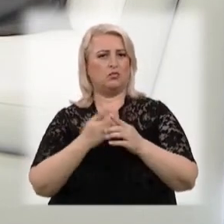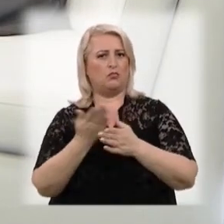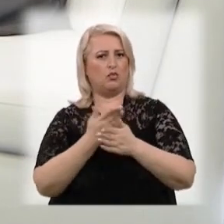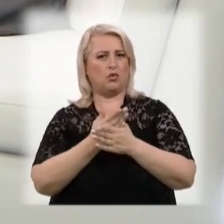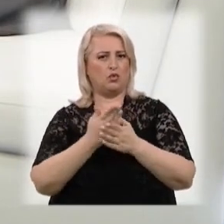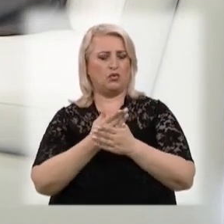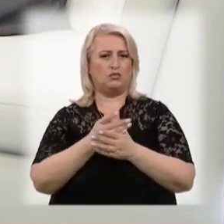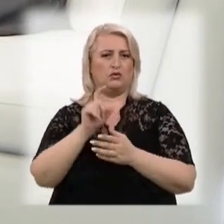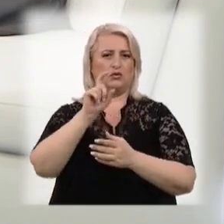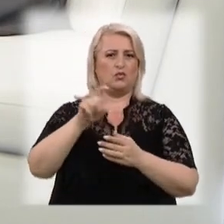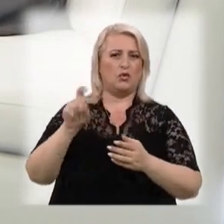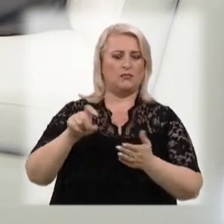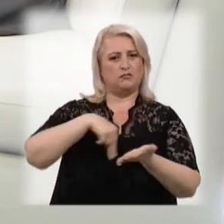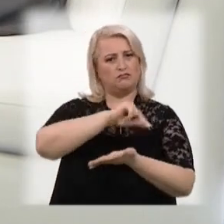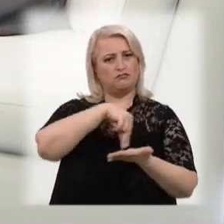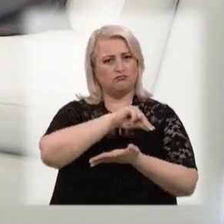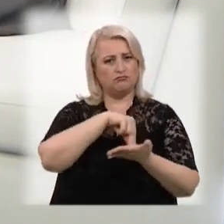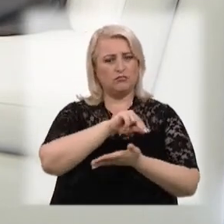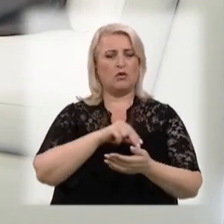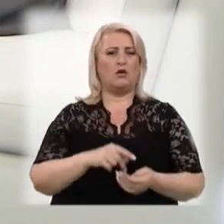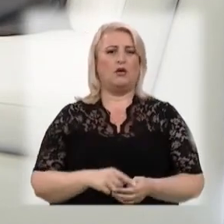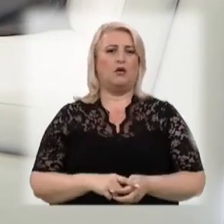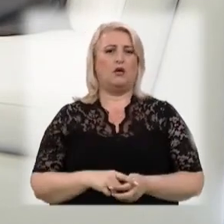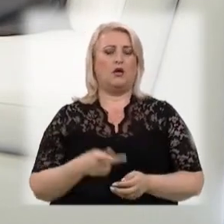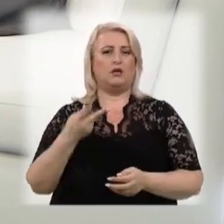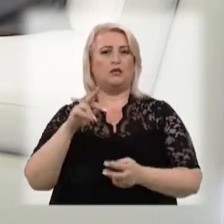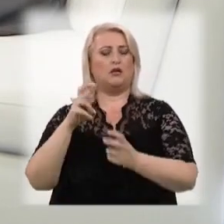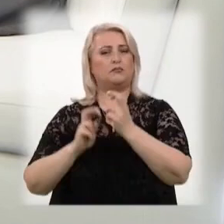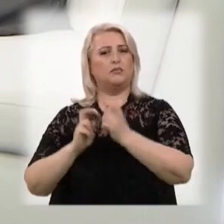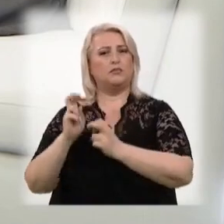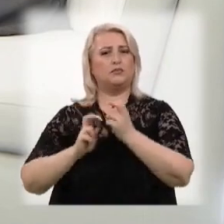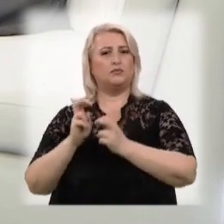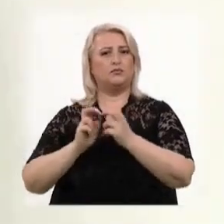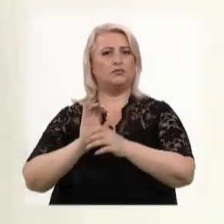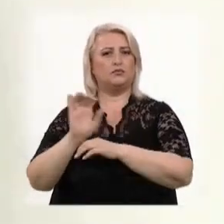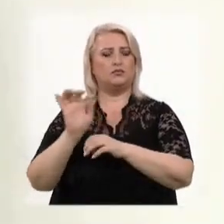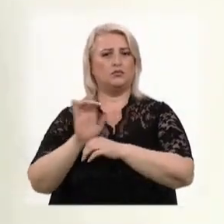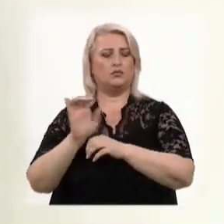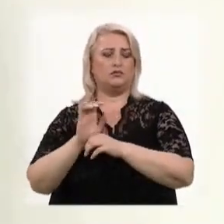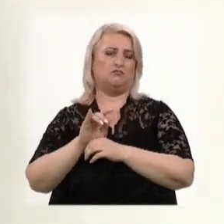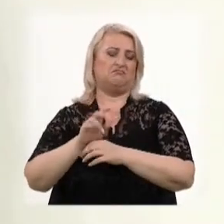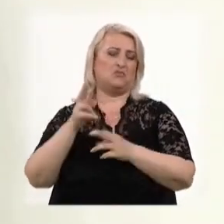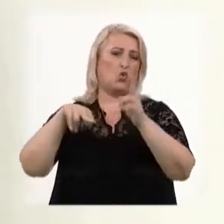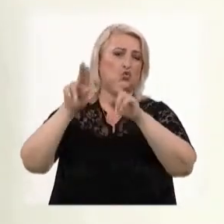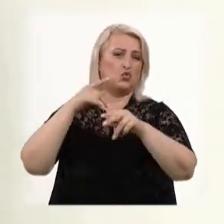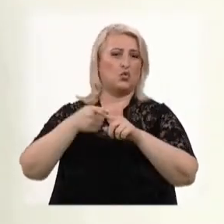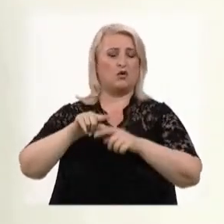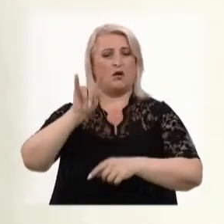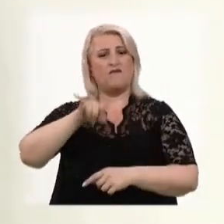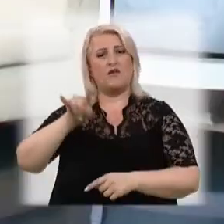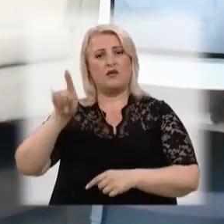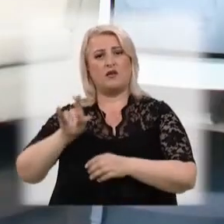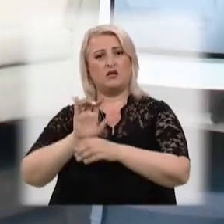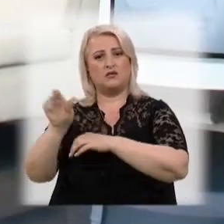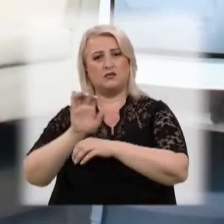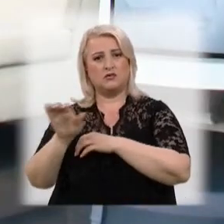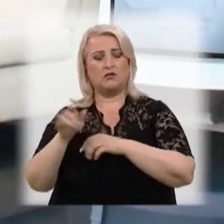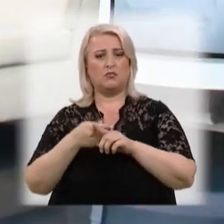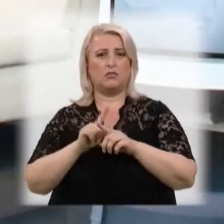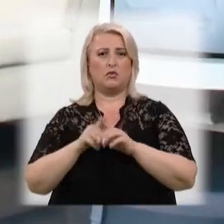clienții adică să cumpere iar pentru industria de restrâns structurii sau ferestre este un canal doar de